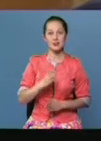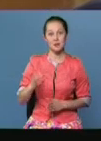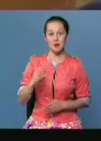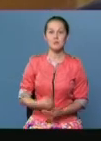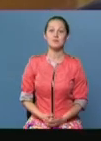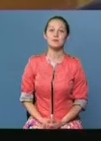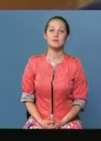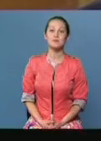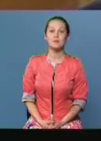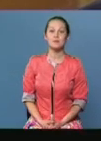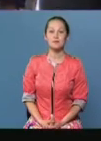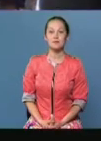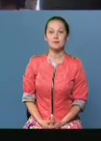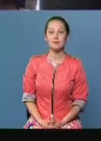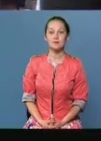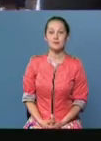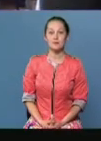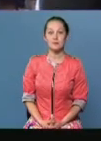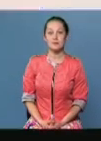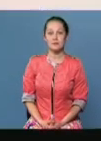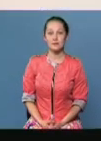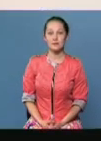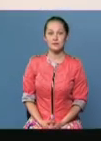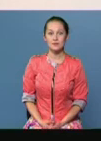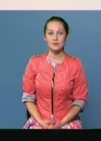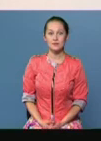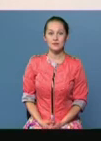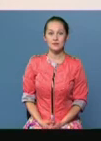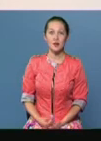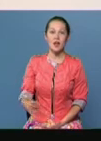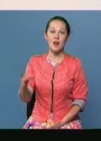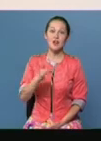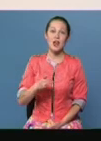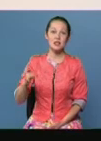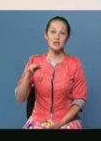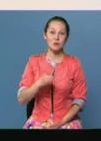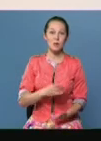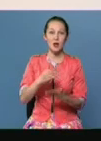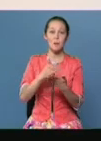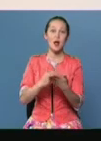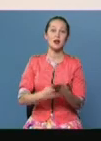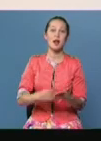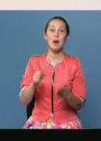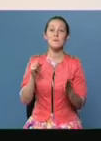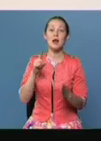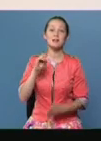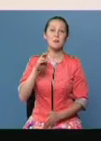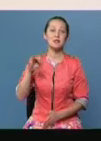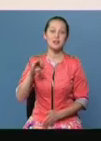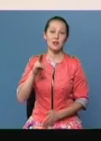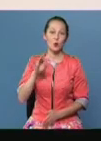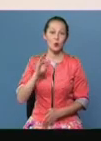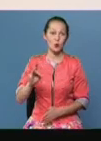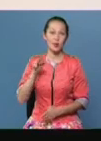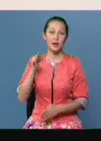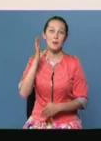Максим Кузнецов, телеканал «Моя Удмуртия». В республике продлят программу «Земский доктор». Она действует уже 5 лет, и за